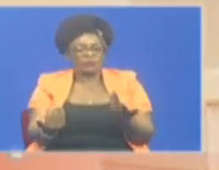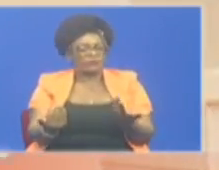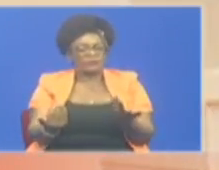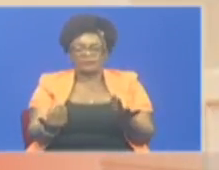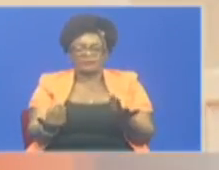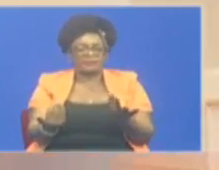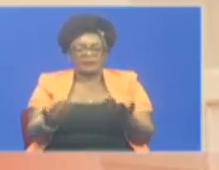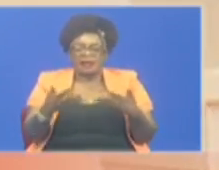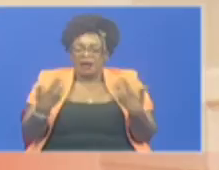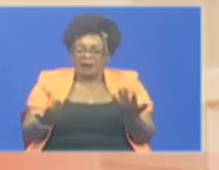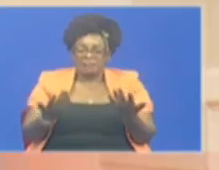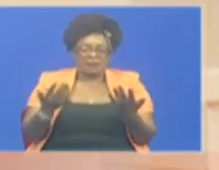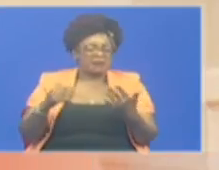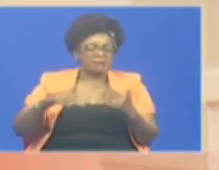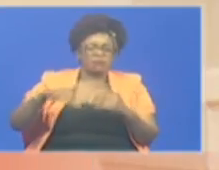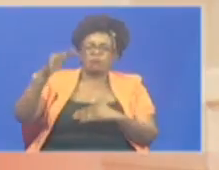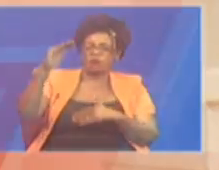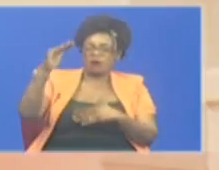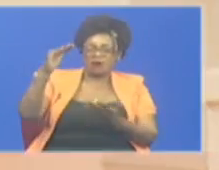ama mkubwa.